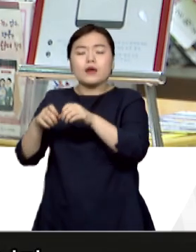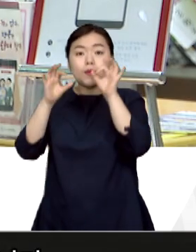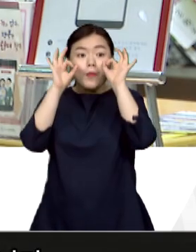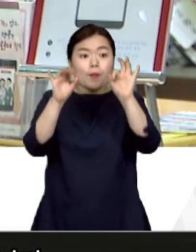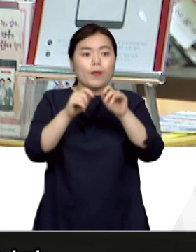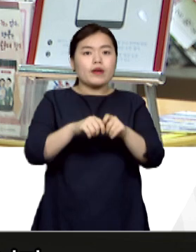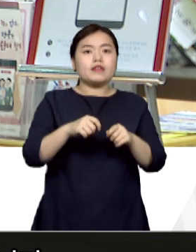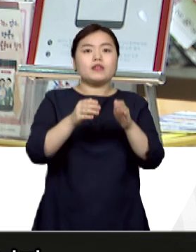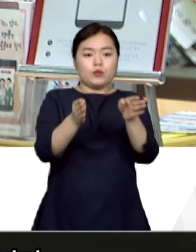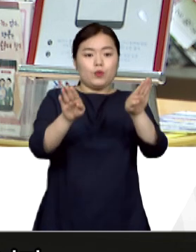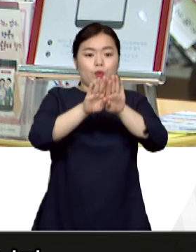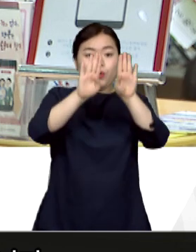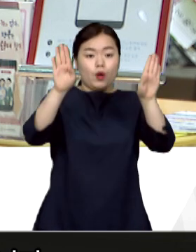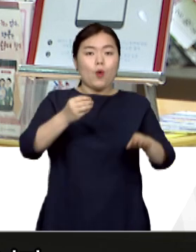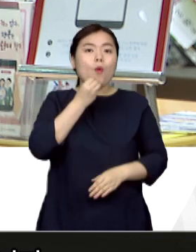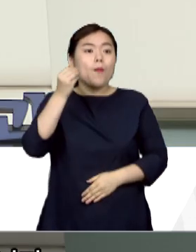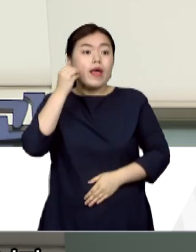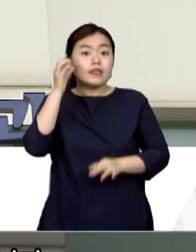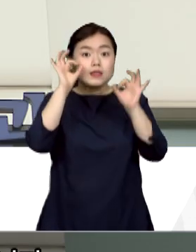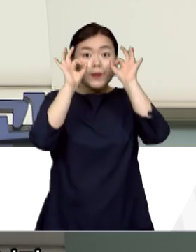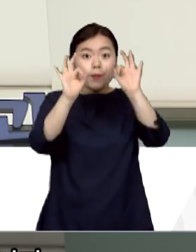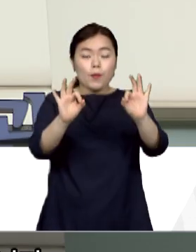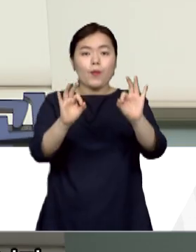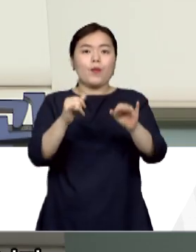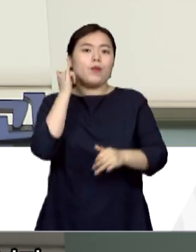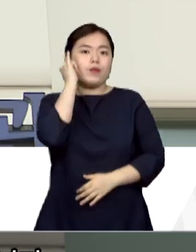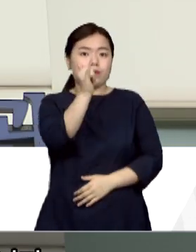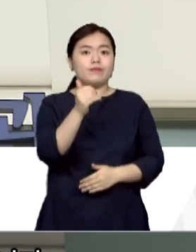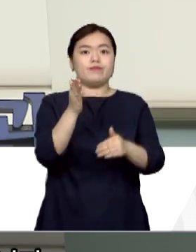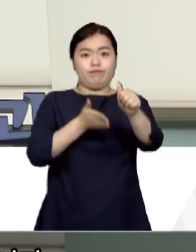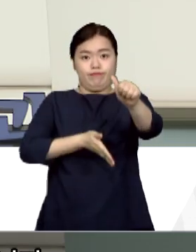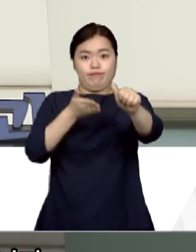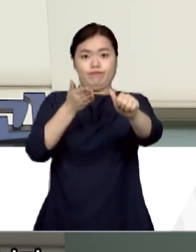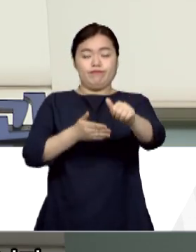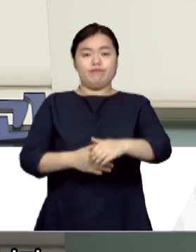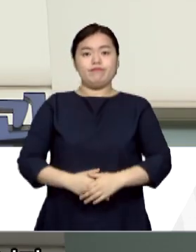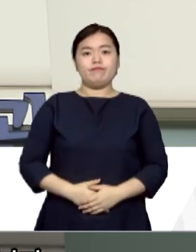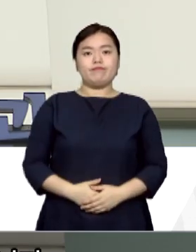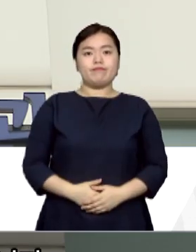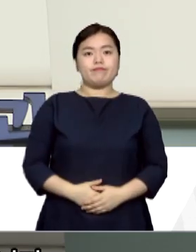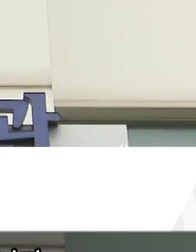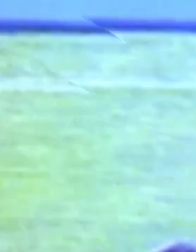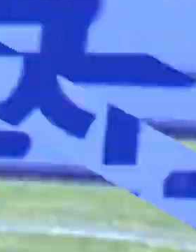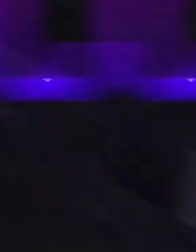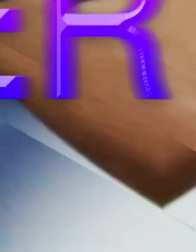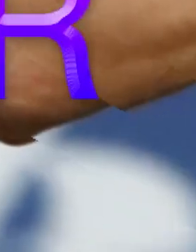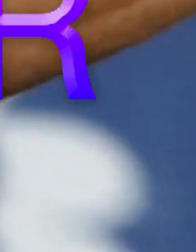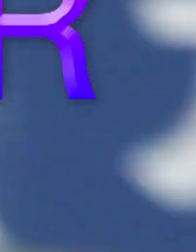자세한 사항은 안양시립도서관 홈페이지를 확인하시거나 어린이도서관으로 문의 바랍니다.